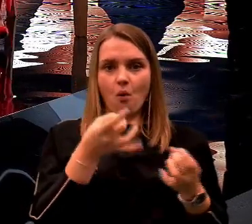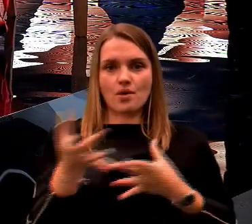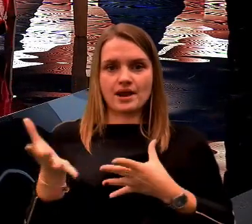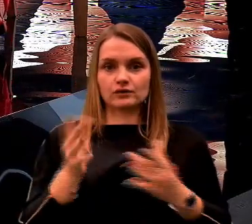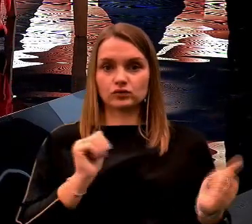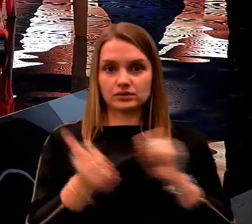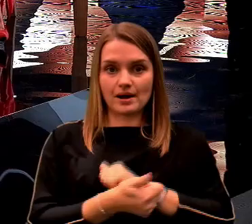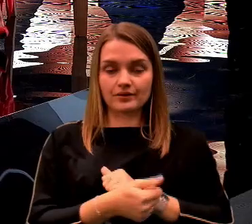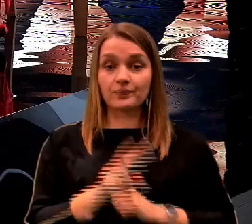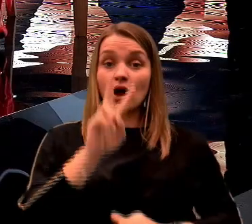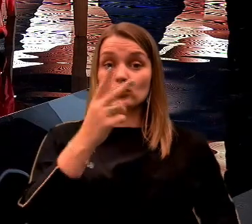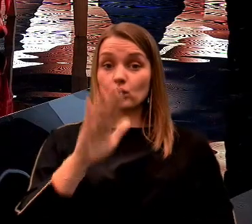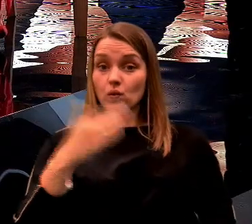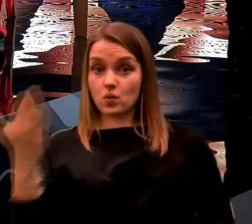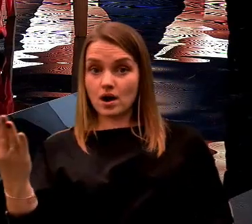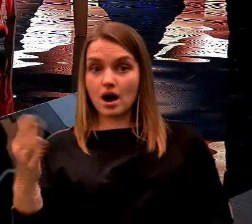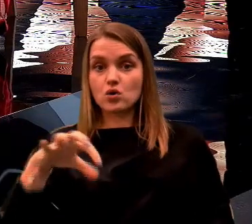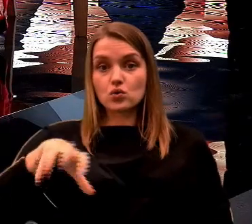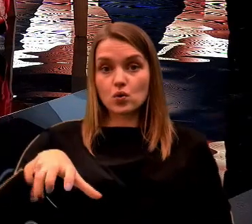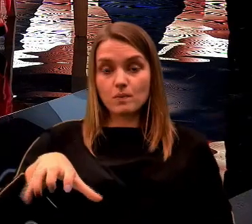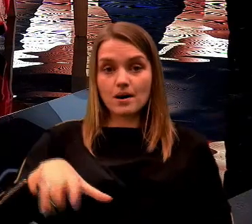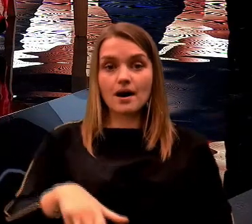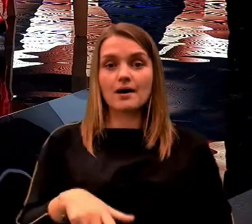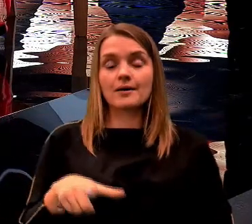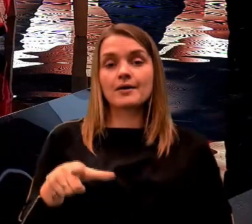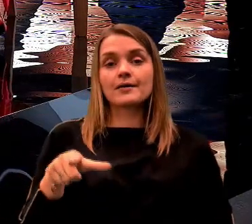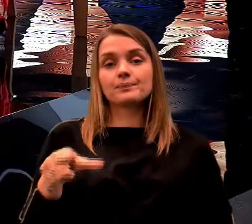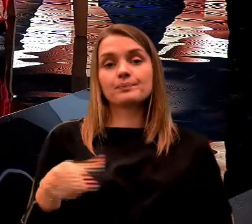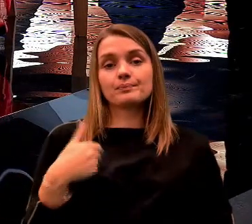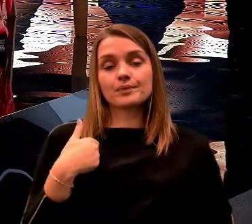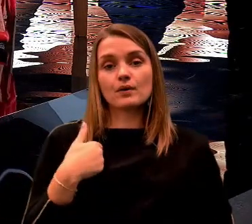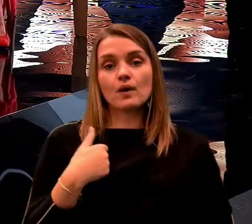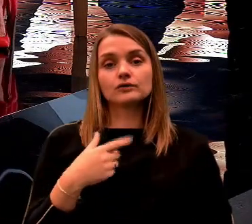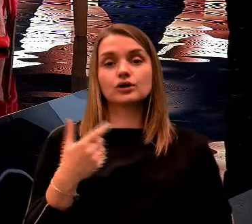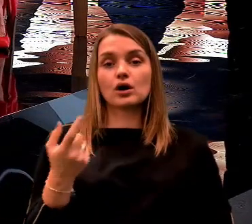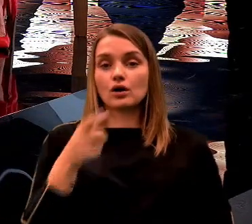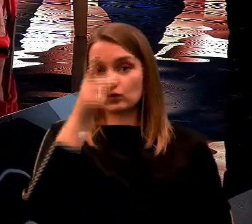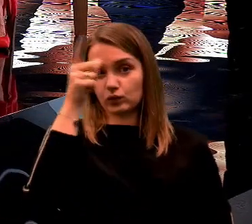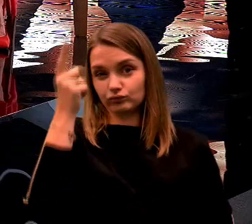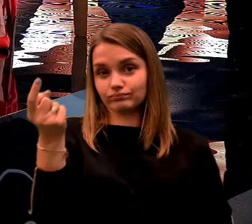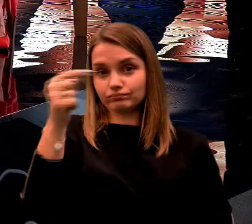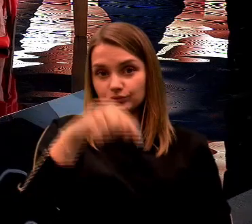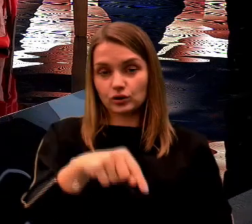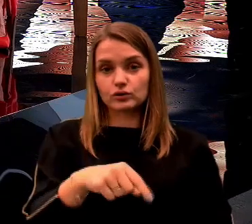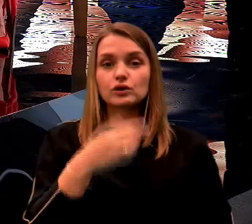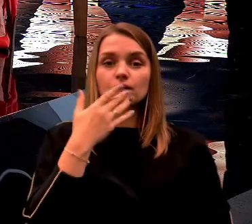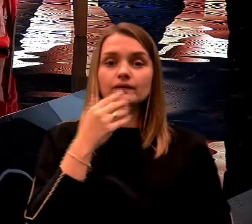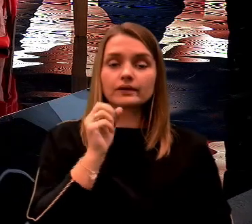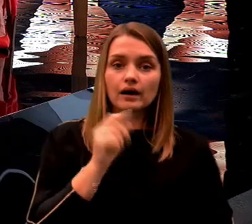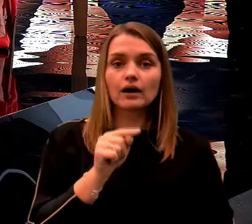A drudzy szefowie, druga grupa znacznie bardziej liczna była taka, że przychodzili, mówili tak, tutaj